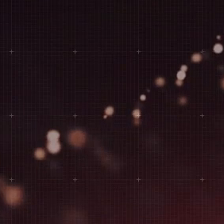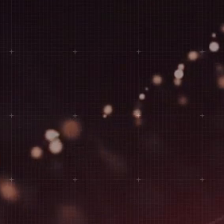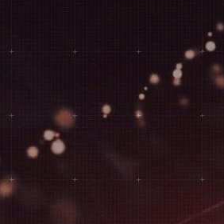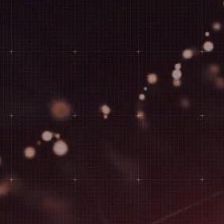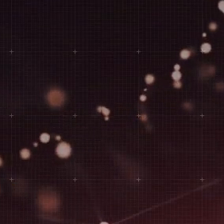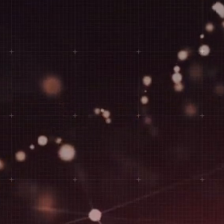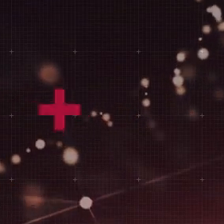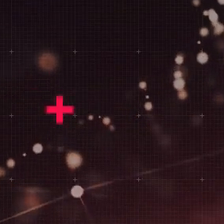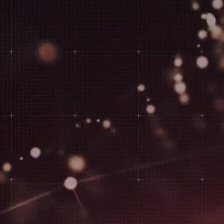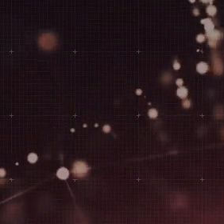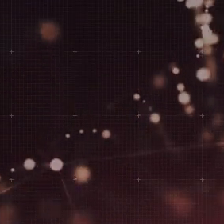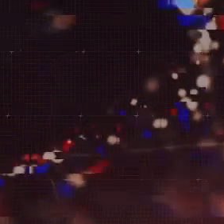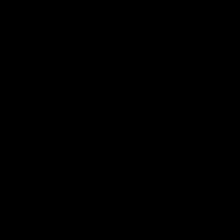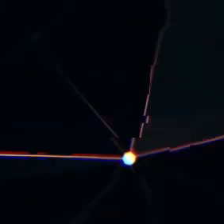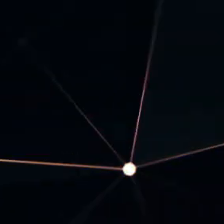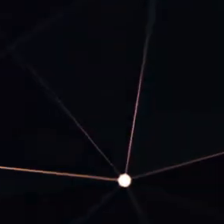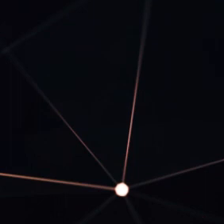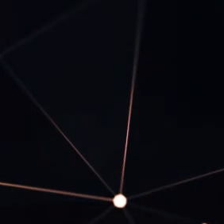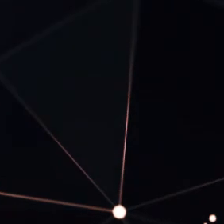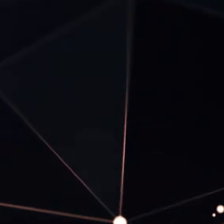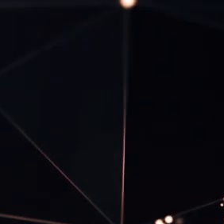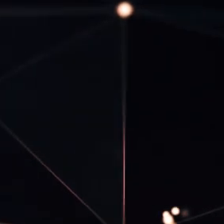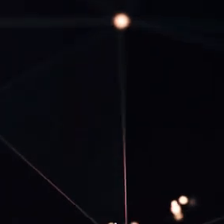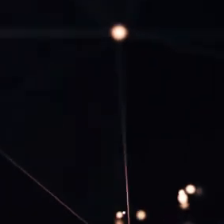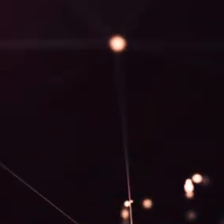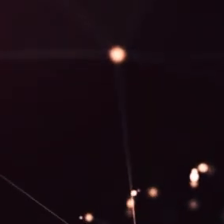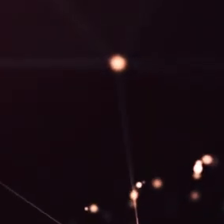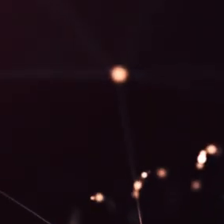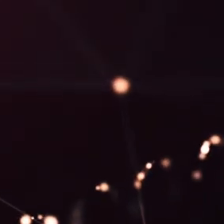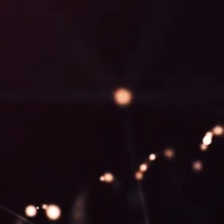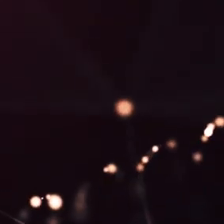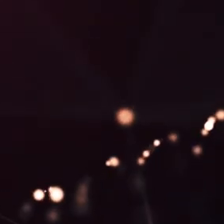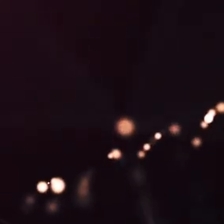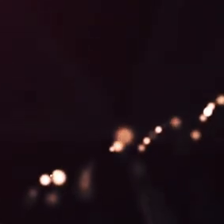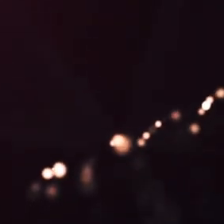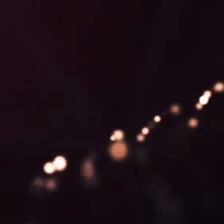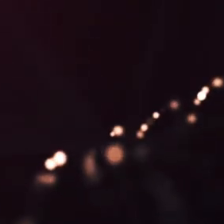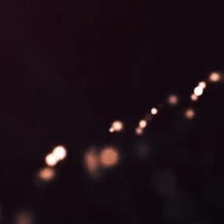Kannadi Venubata S. Kannadi.